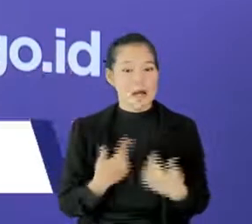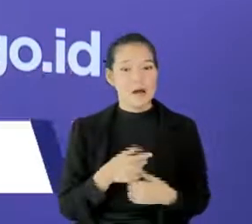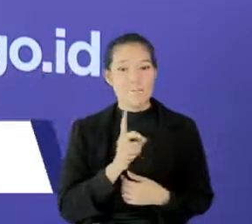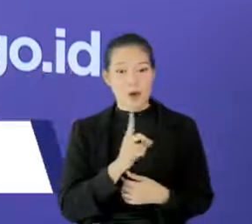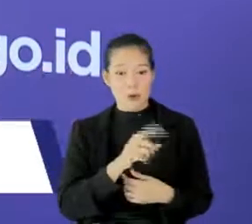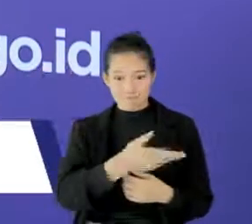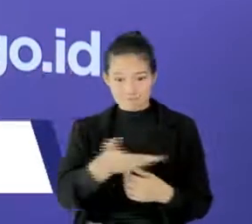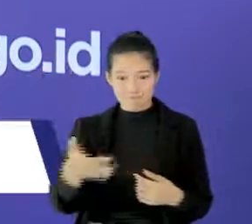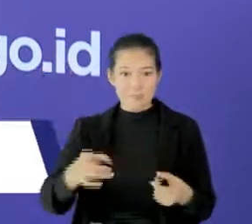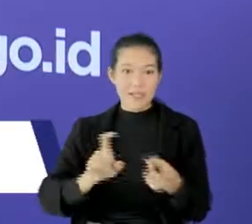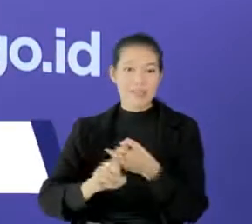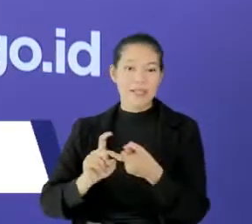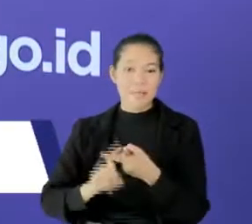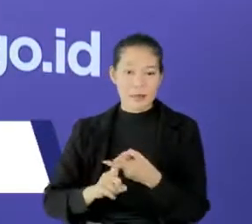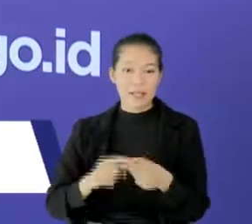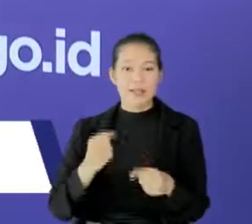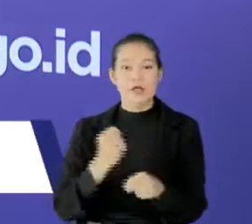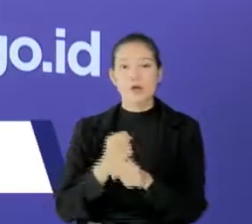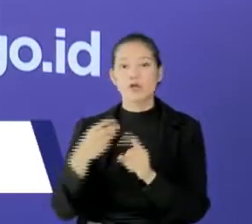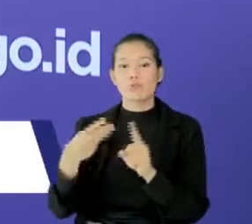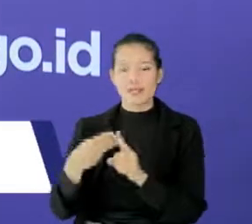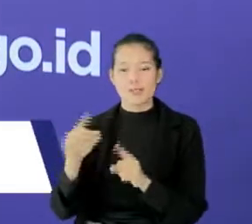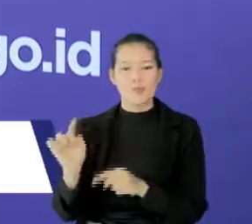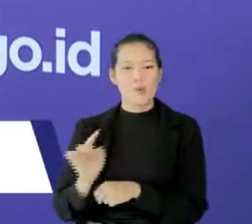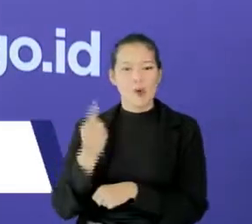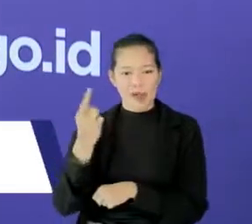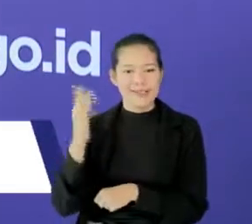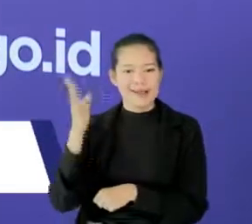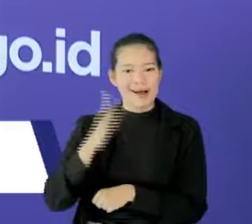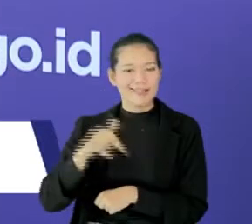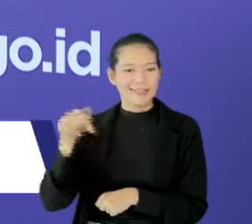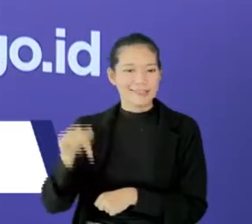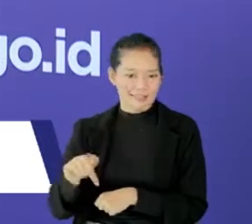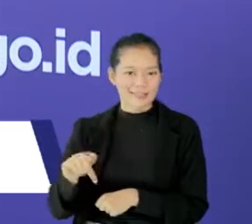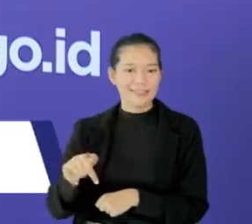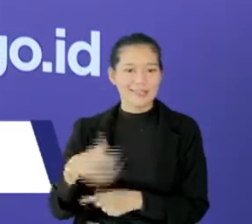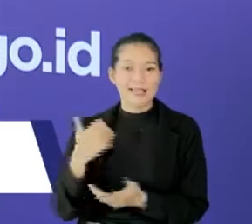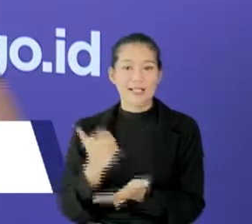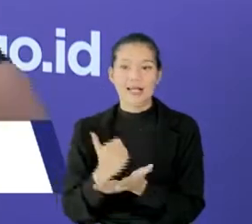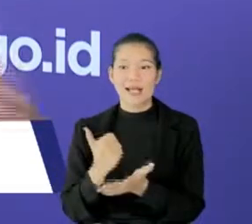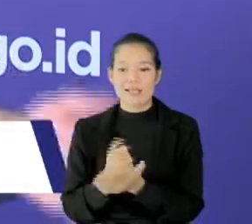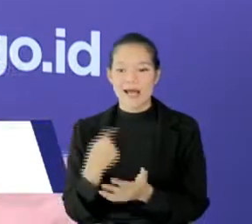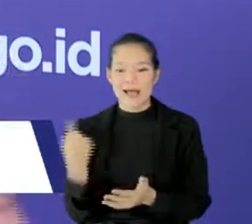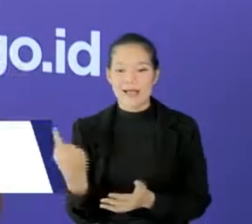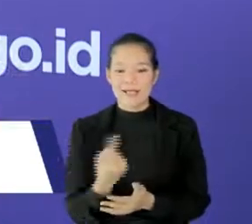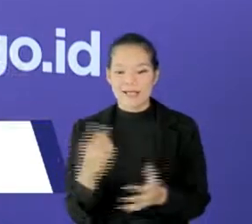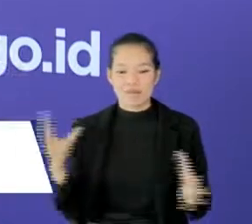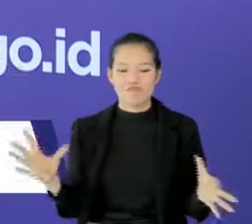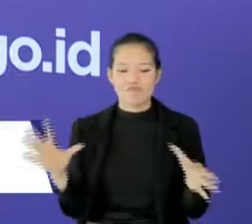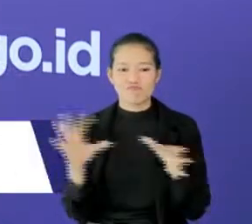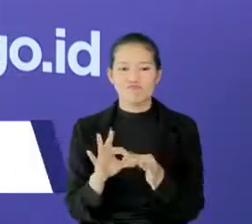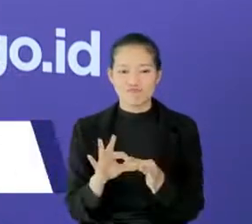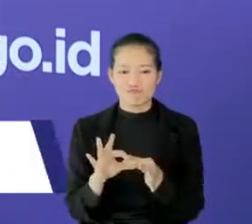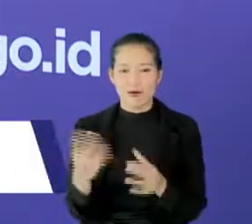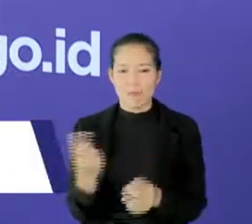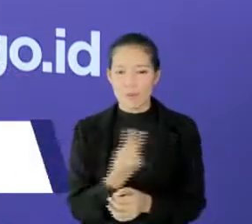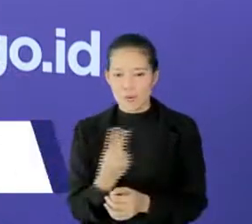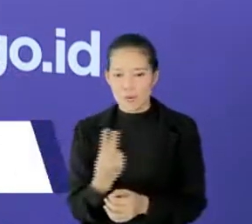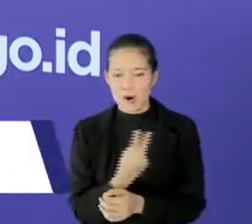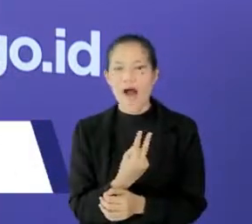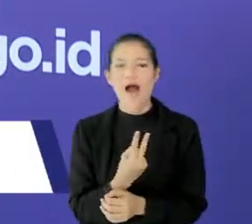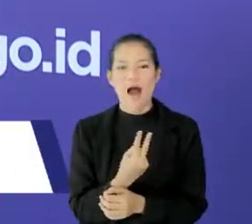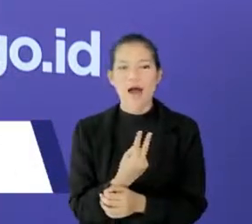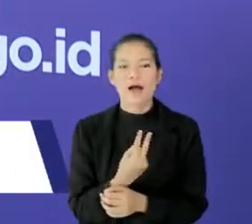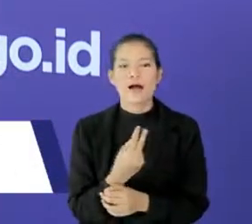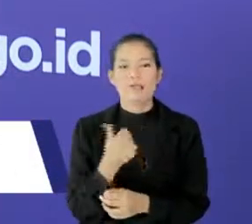dengan rekan-rekan God Bless ada yang mulai hari ini. Jadi kita ternyata Club Project sama God Bless sama-sama kita akan